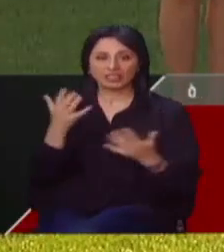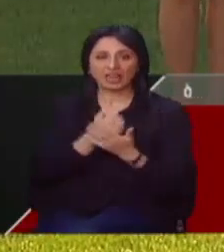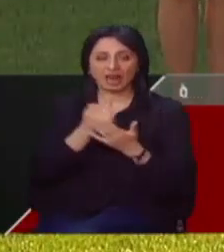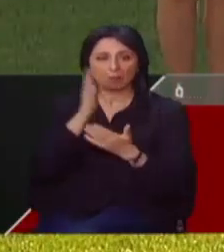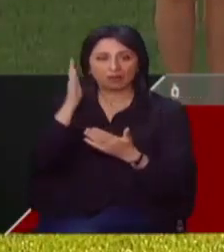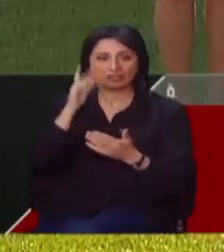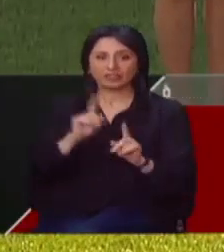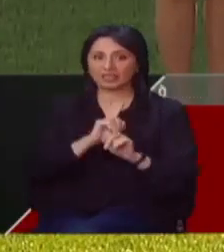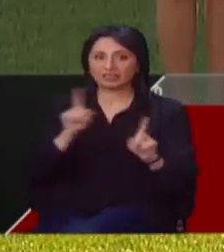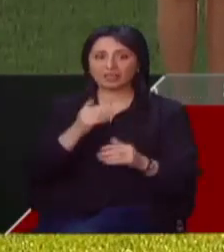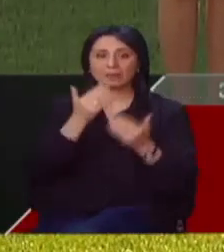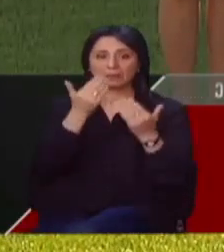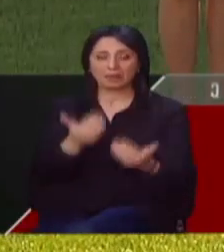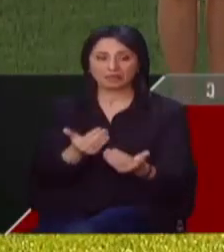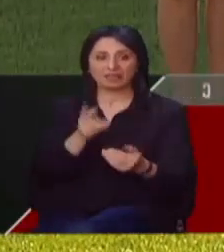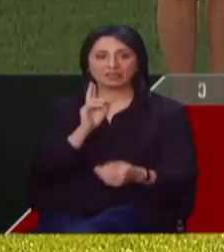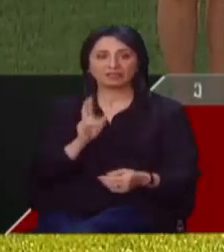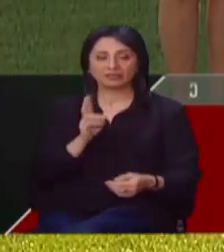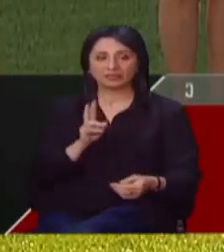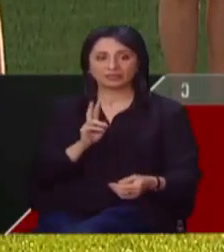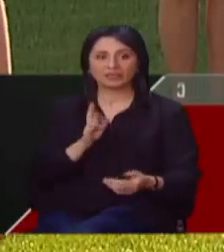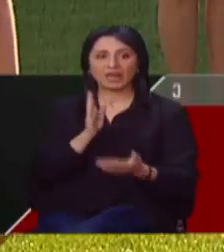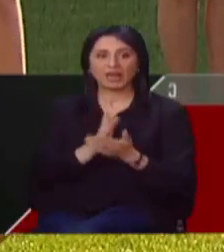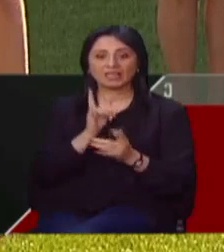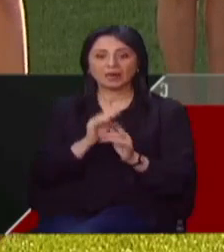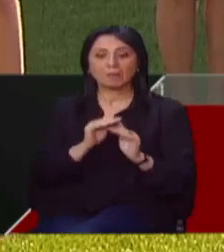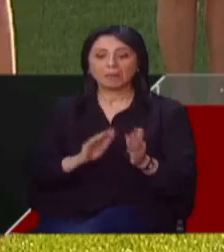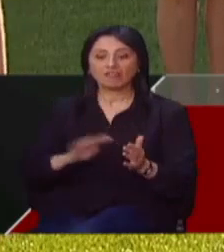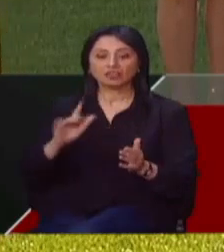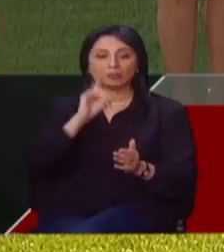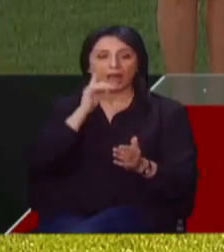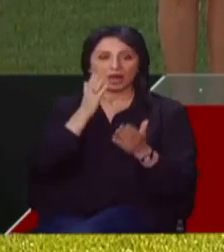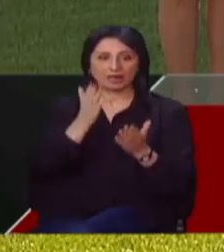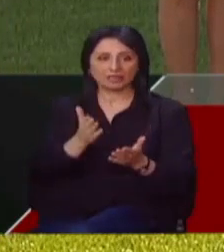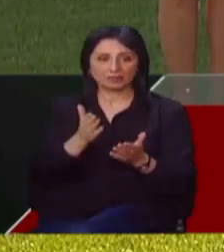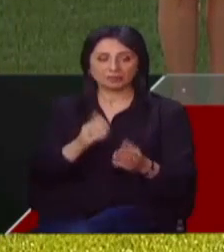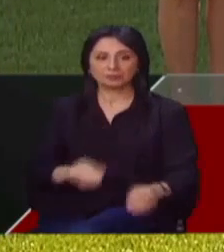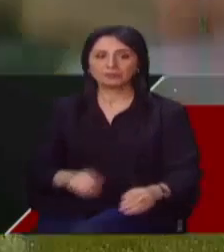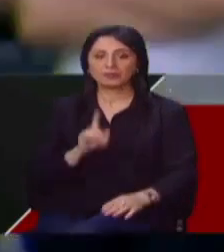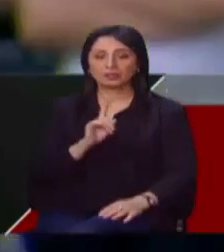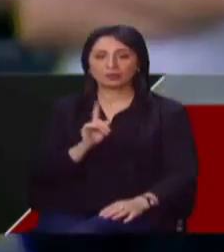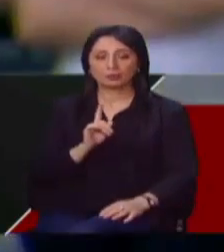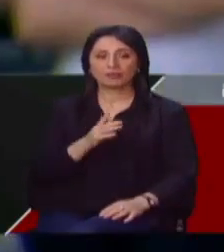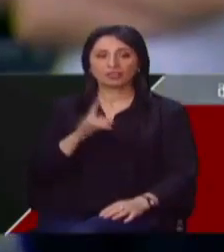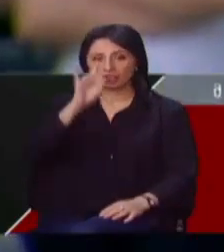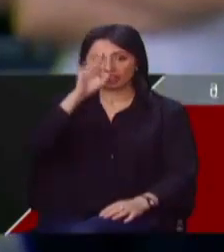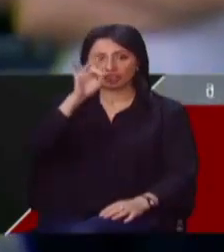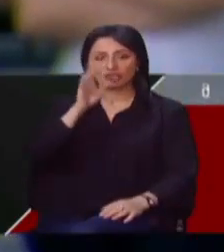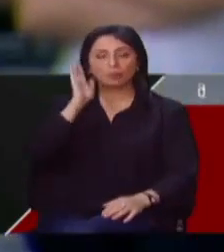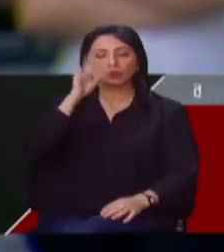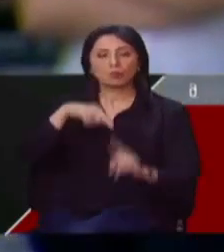გამარჯვებები, განსაკუთრებით მათ, ვინც ხართ ბავშვები და ახალგაზრდები, რომ